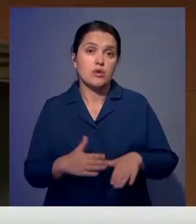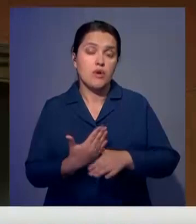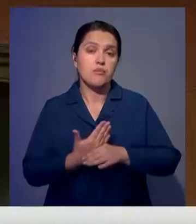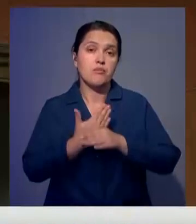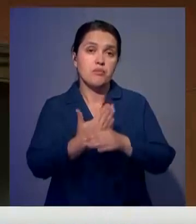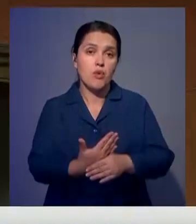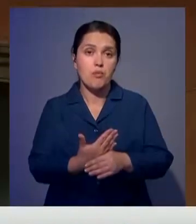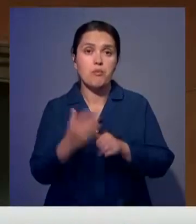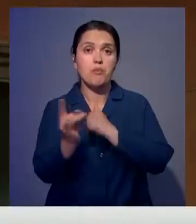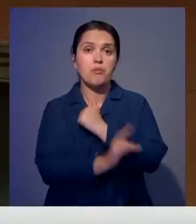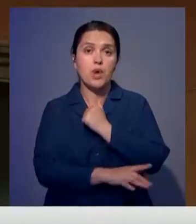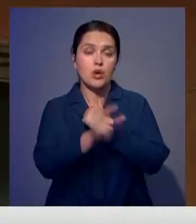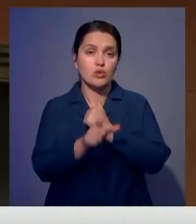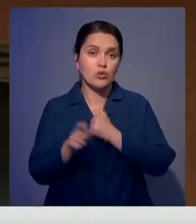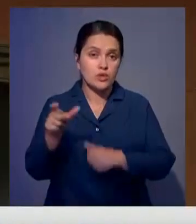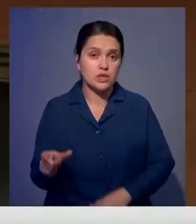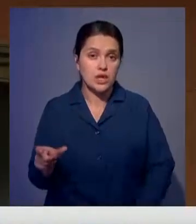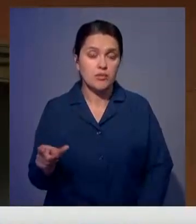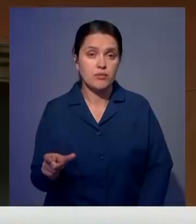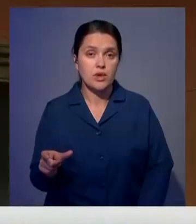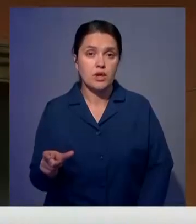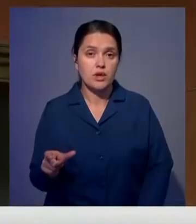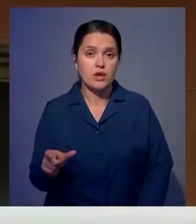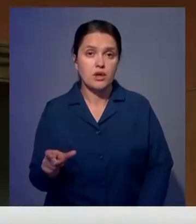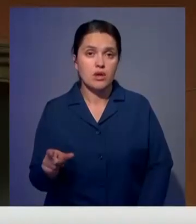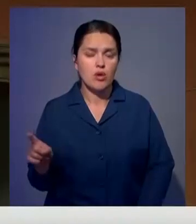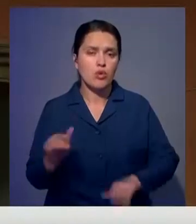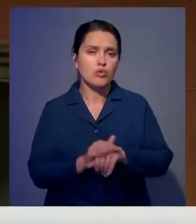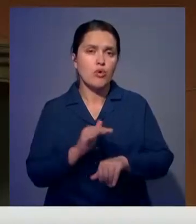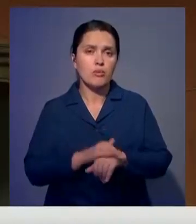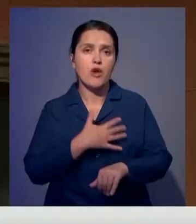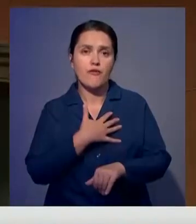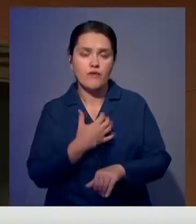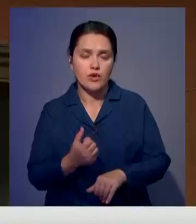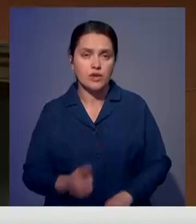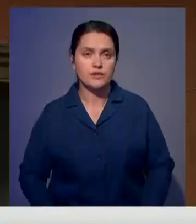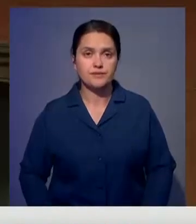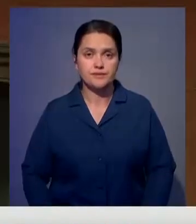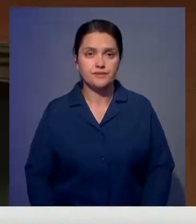помочь своим малоимущим гражданам. Я думаю, это акт доброй воли, это большой акт поддержки